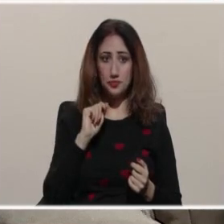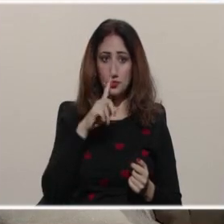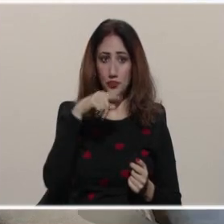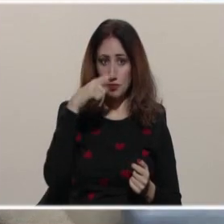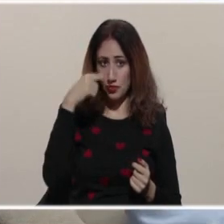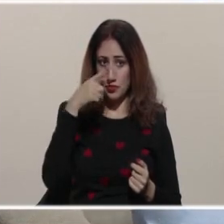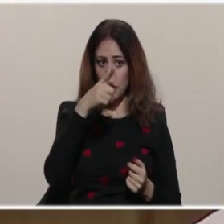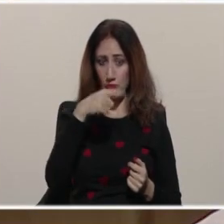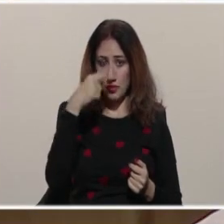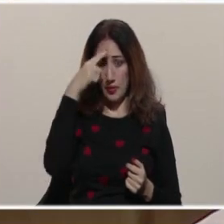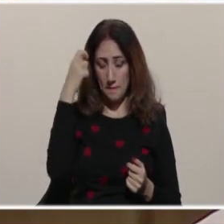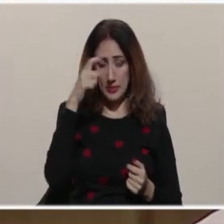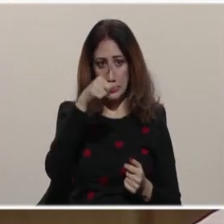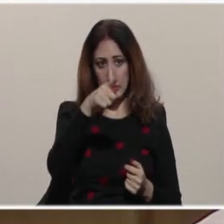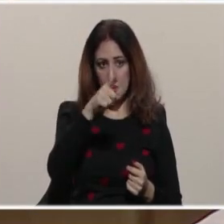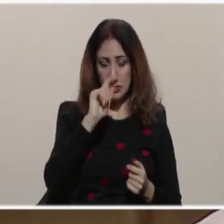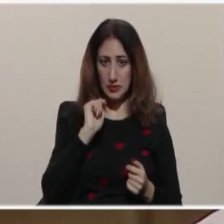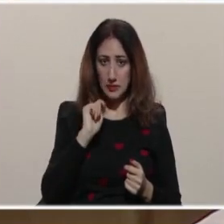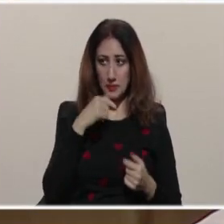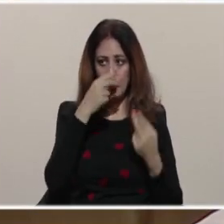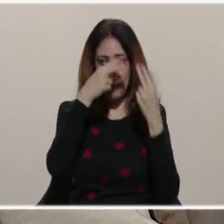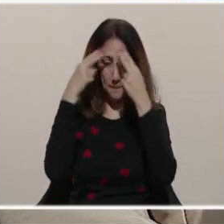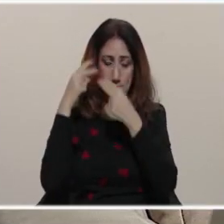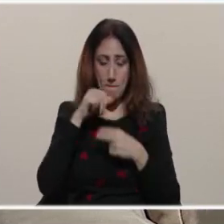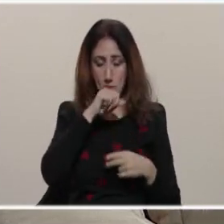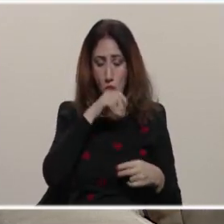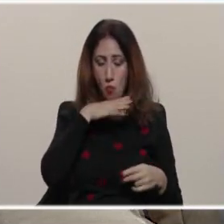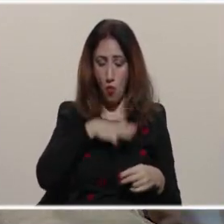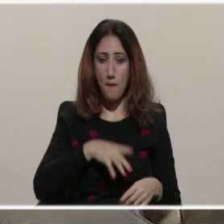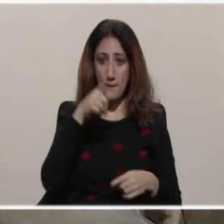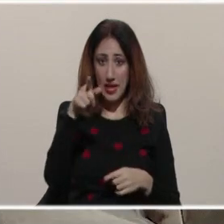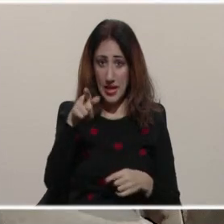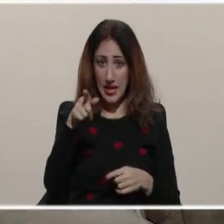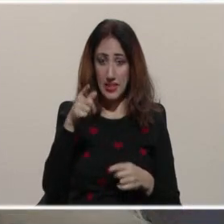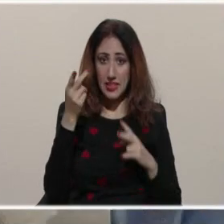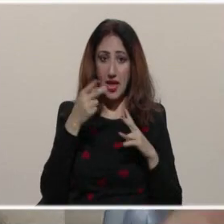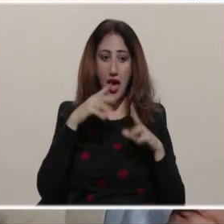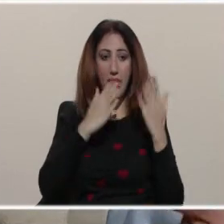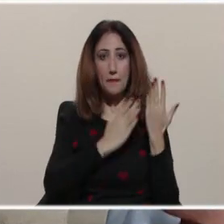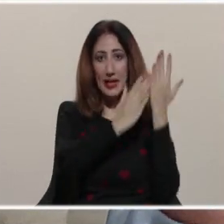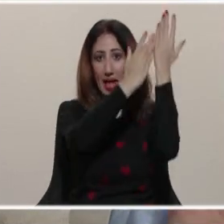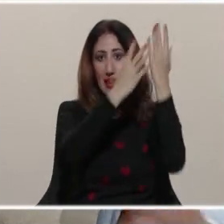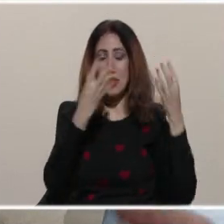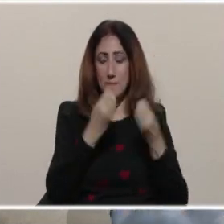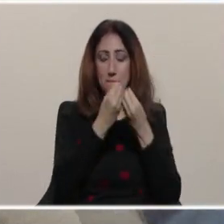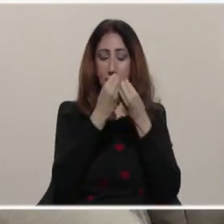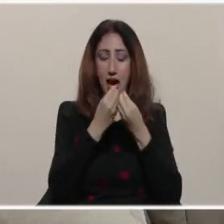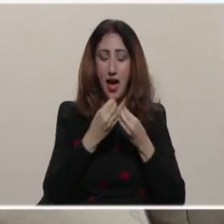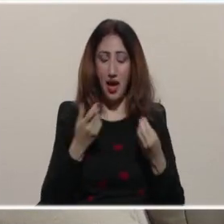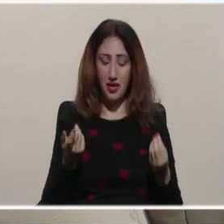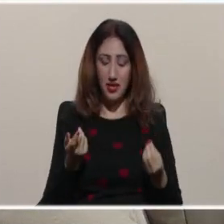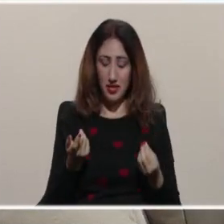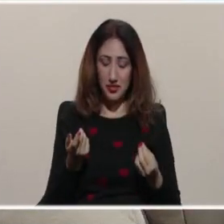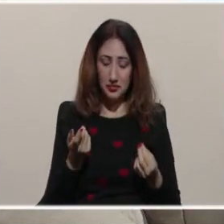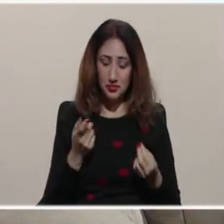حضرتك مكانه يا دكتور عمرو، تخيل سيدنا النبي يقول لك انت من اهل الجنه، ده احنا نطير في الهواء. وتخيل، ومش مره